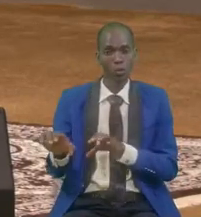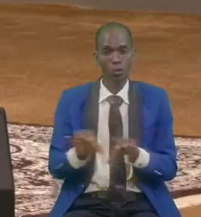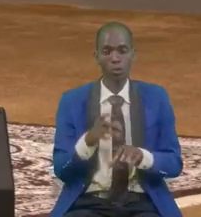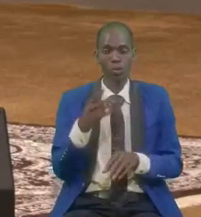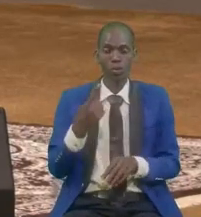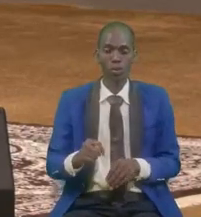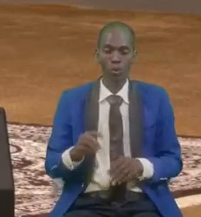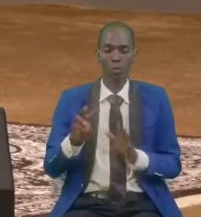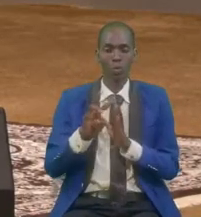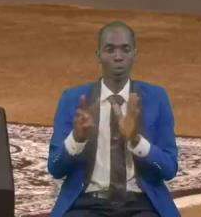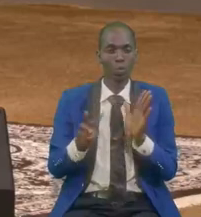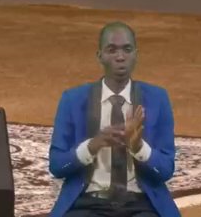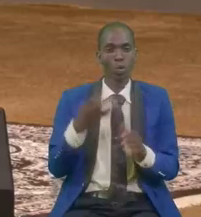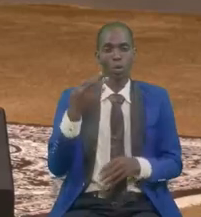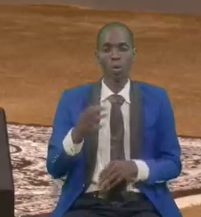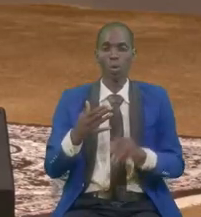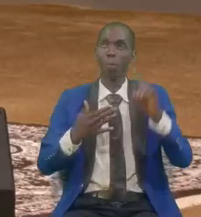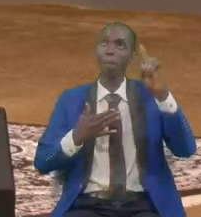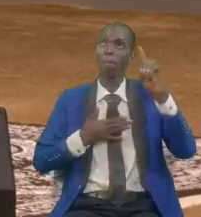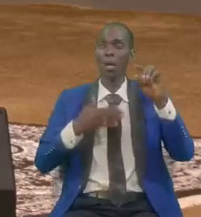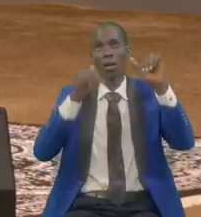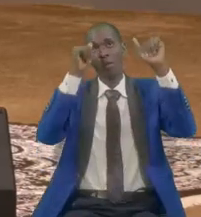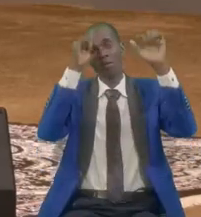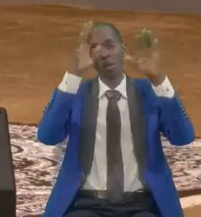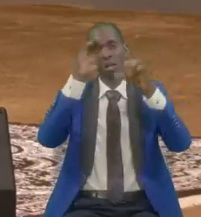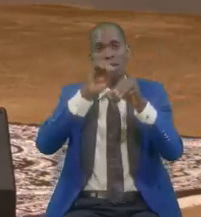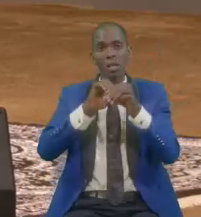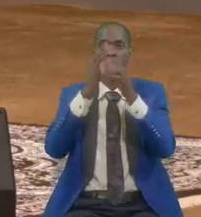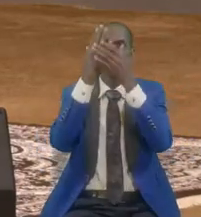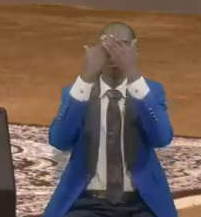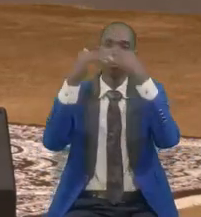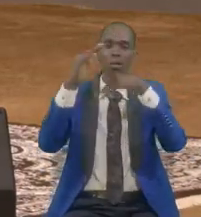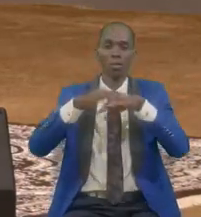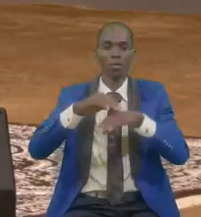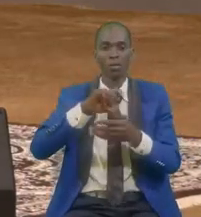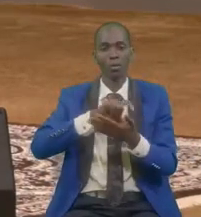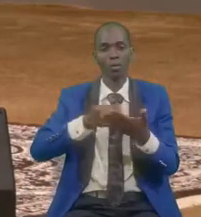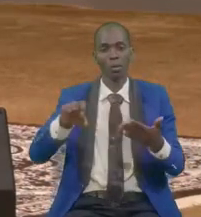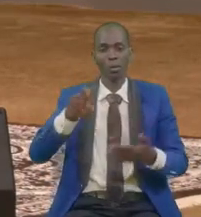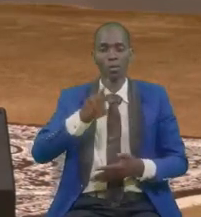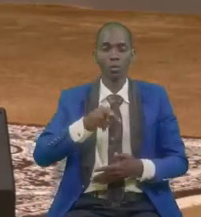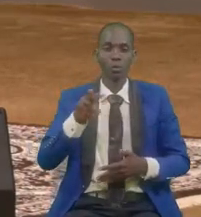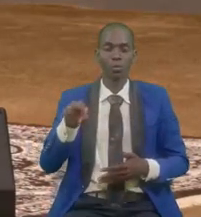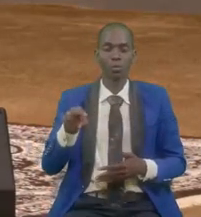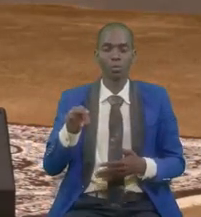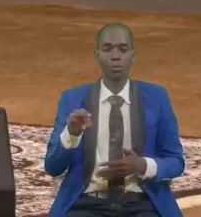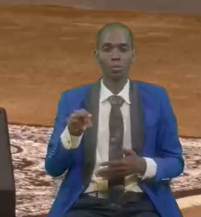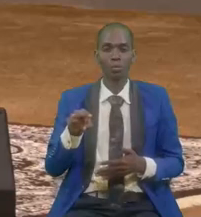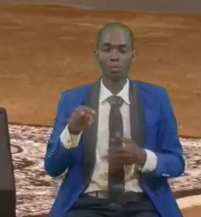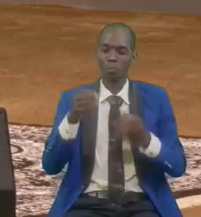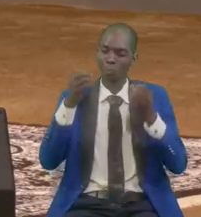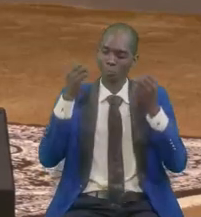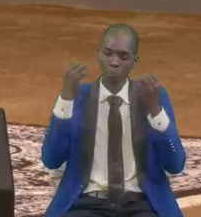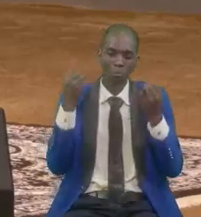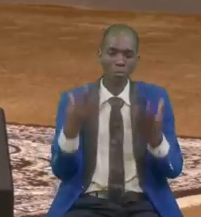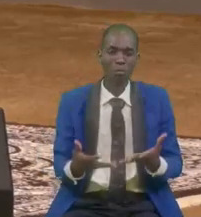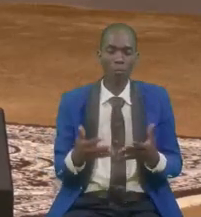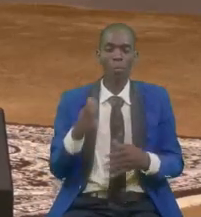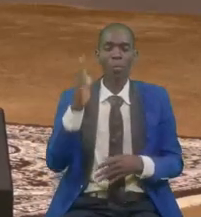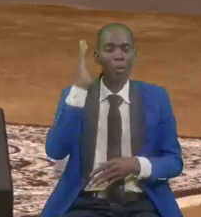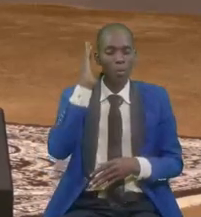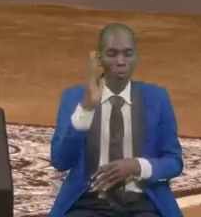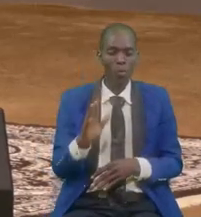fait la volonté de mon Père qui est dans les cieux. Verset 22. Plusieurs